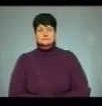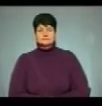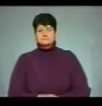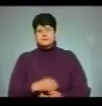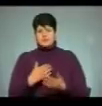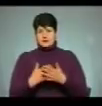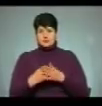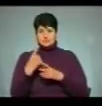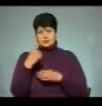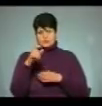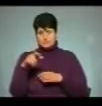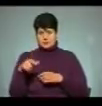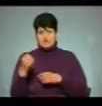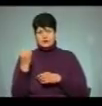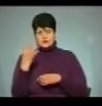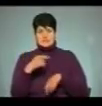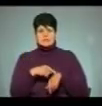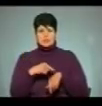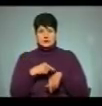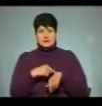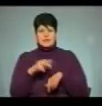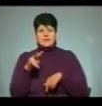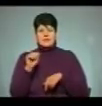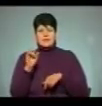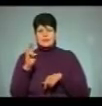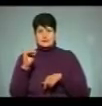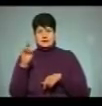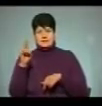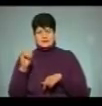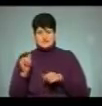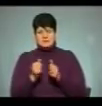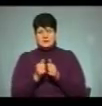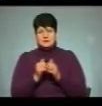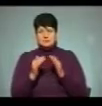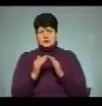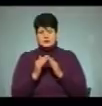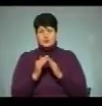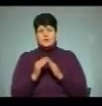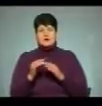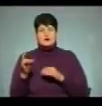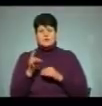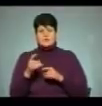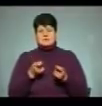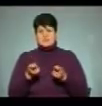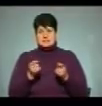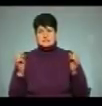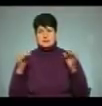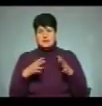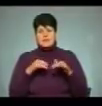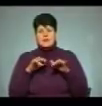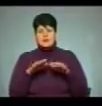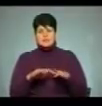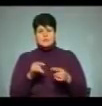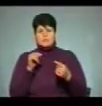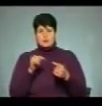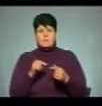Близько сотні людей о 14-й годині у Ланівцях під будівлею району і державної адміністрації зібралися на акцію протесту проти